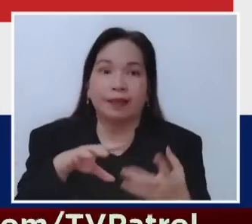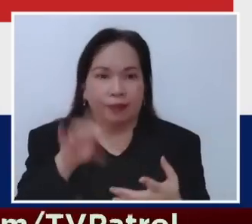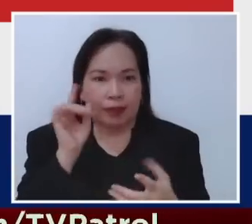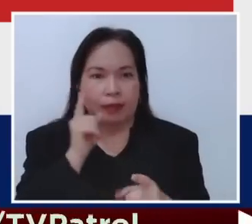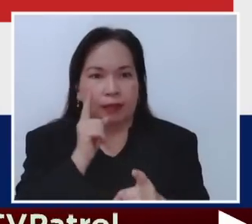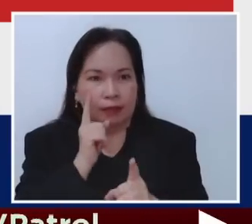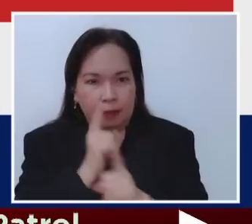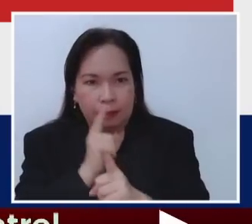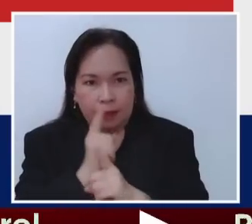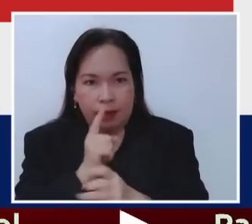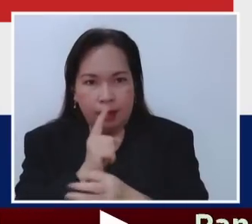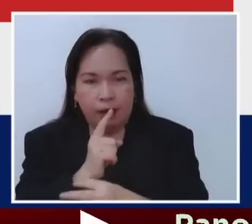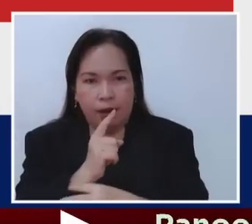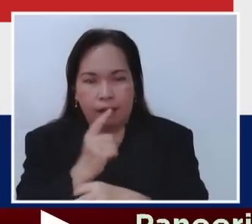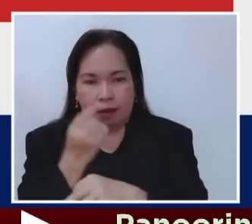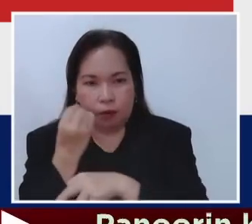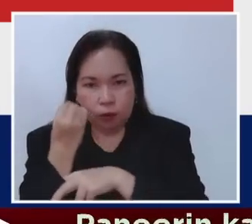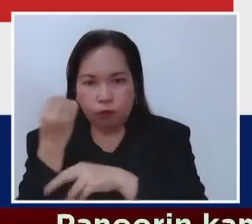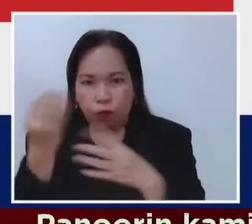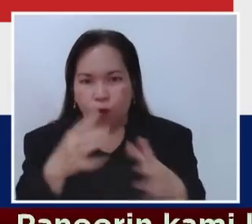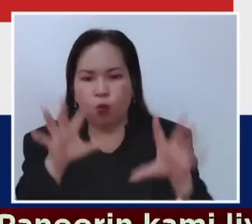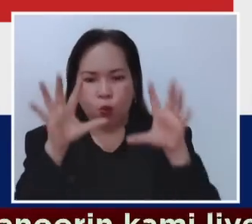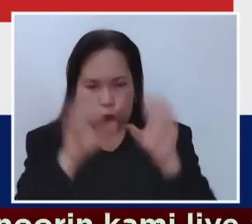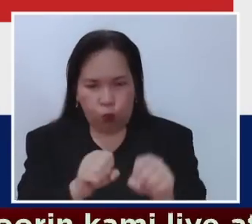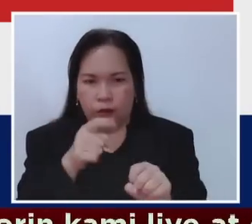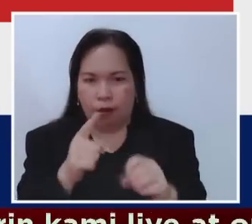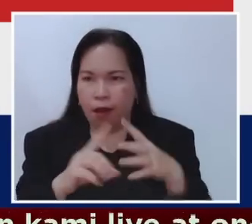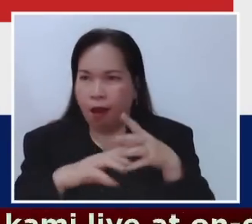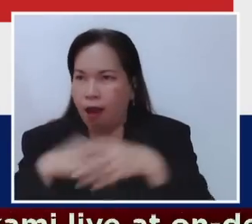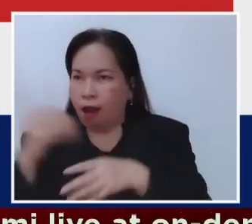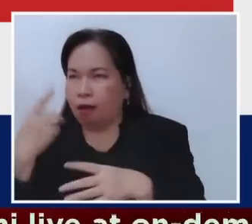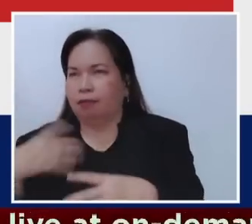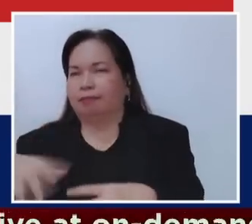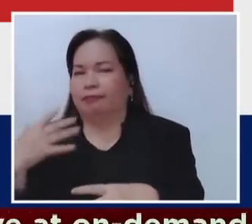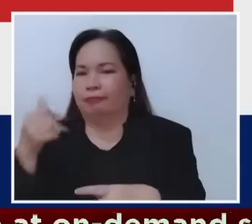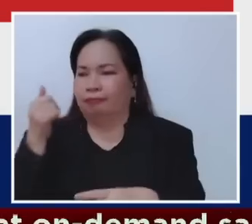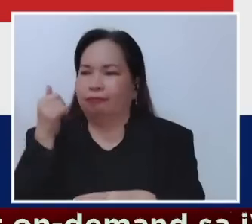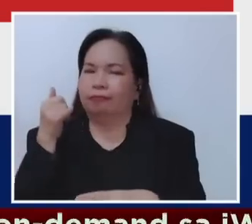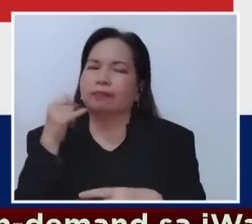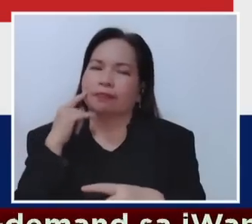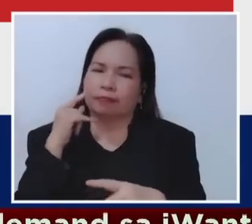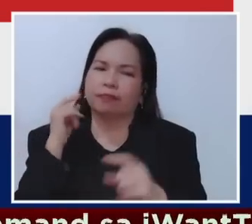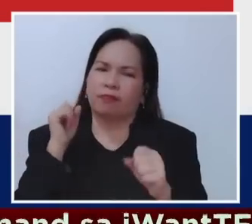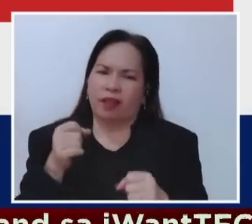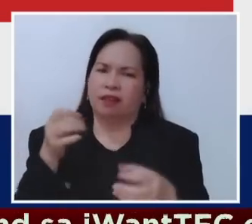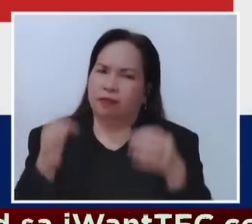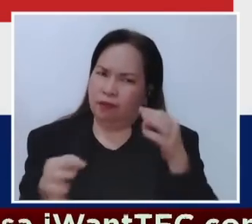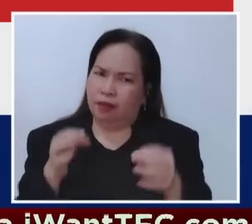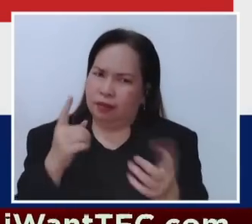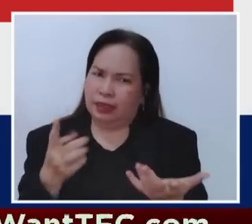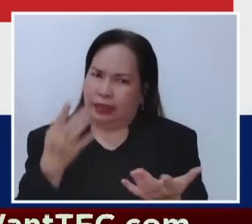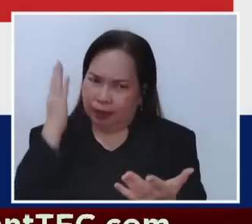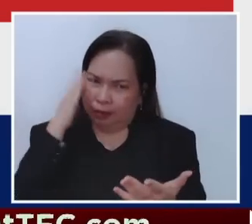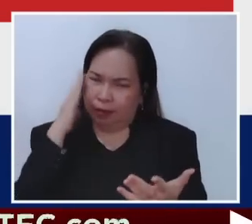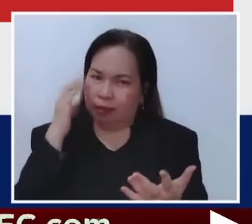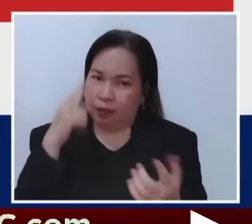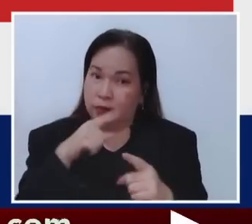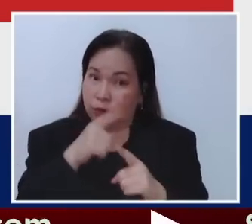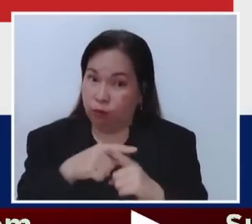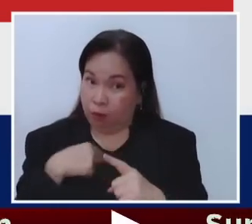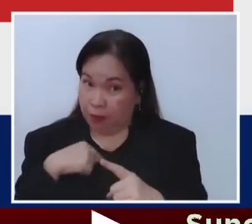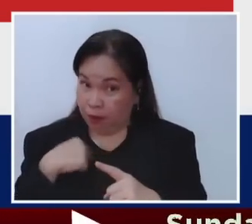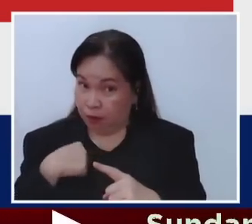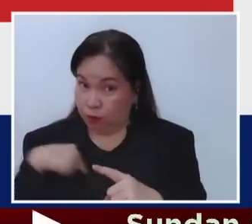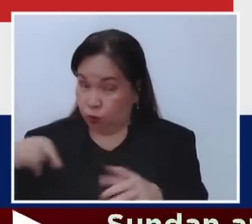was accurate at nahuli nila. Diyan po natin mahusgahan siguro kung gumagawa lang kami ng kwento o